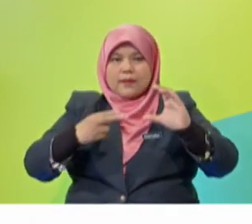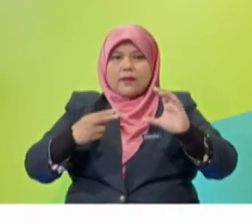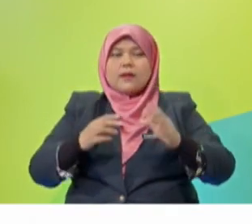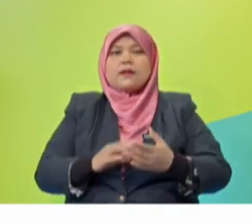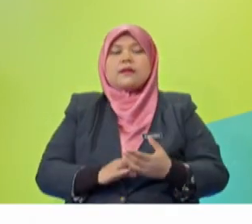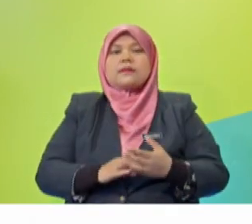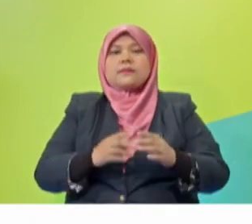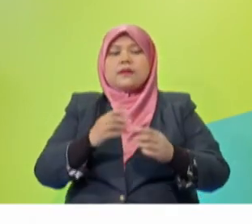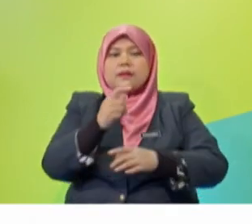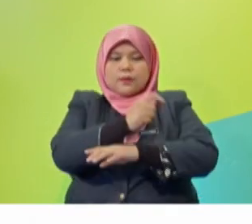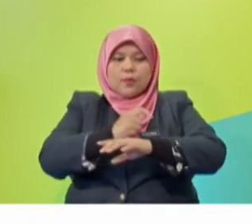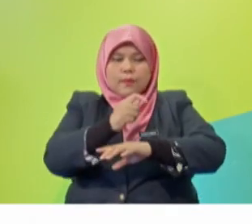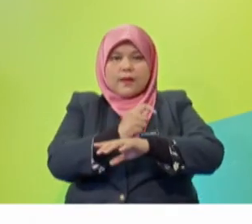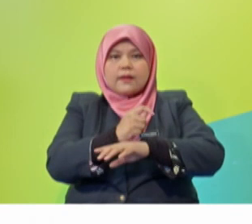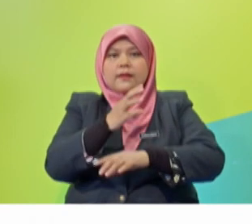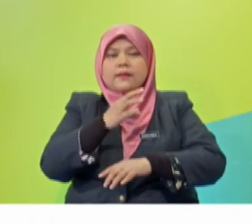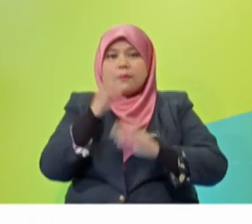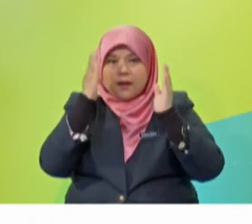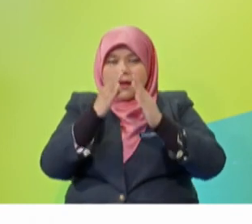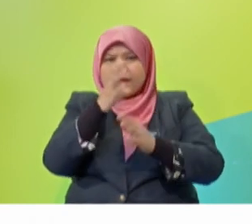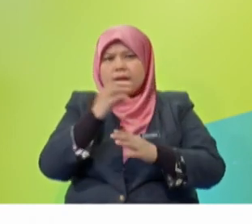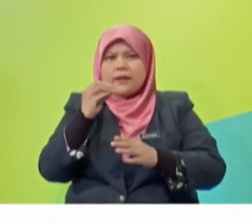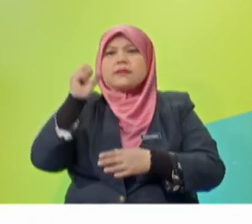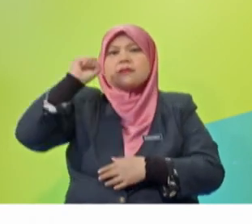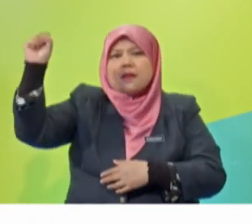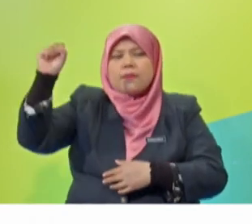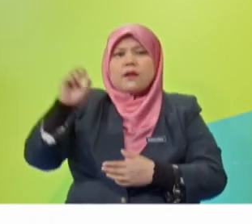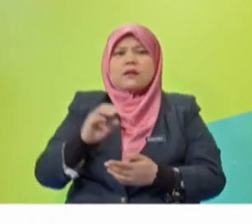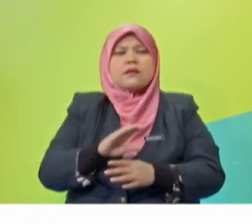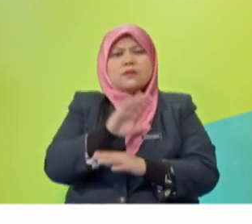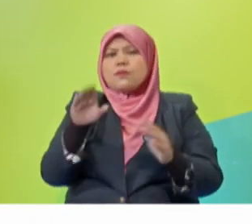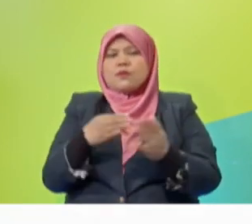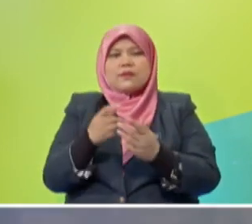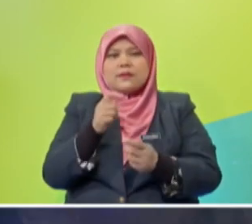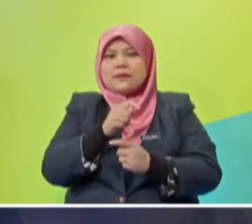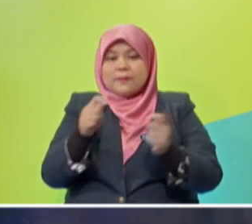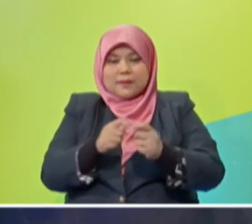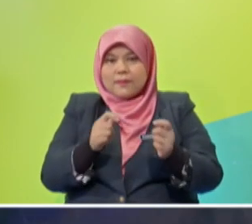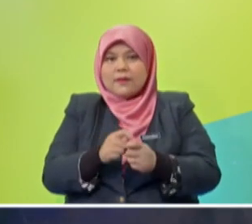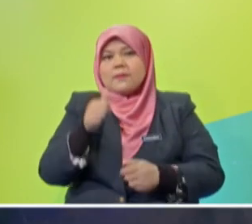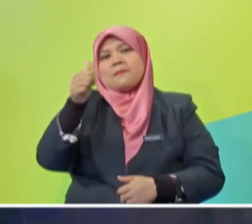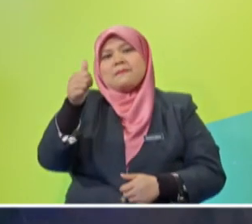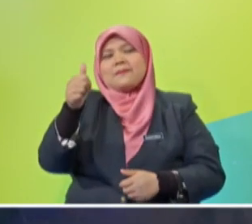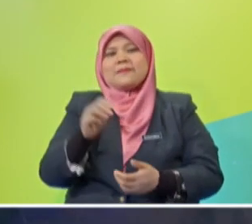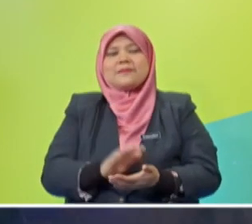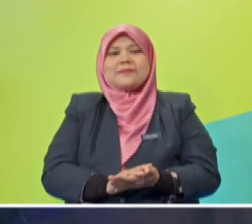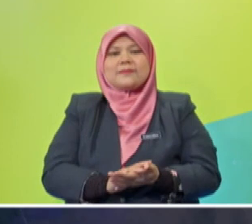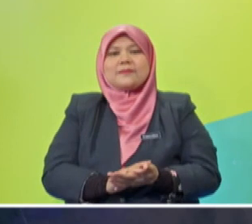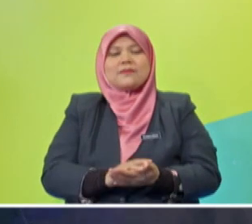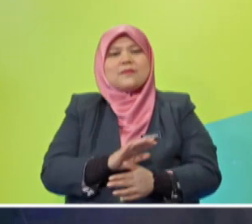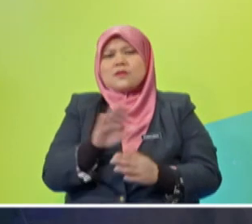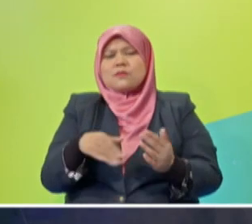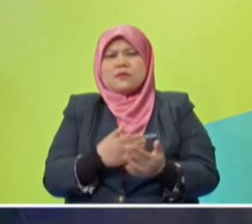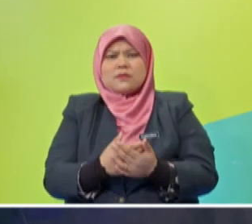Pahang dan juga Kundasang Sabah. Semua ni sebenarnya memang tempat yang best lah, yang seronok lah. Cikgu pernah pergi semua, cikgu? Kalau dekat semua dekat